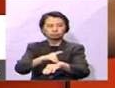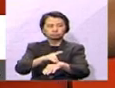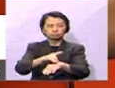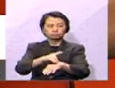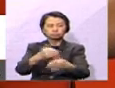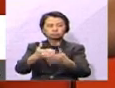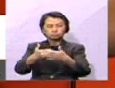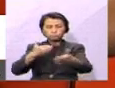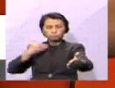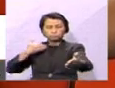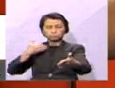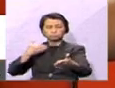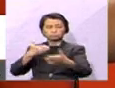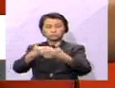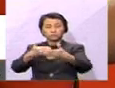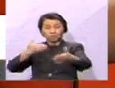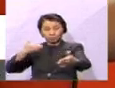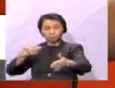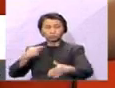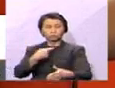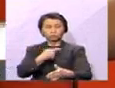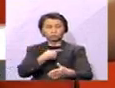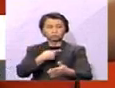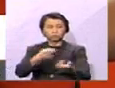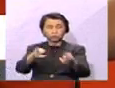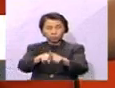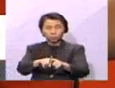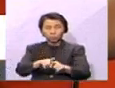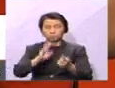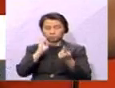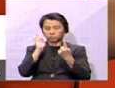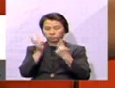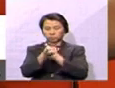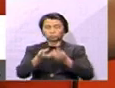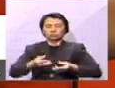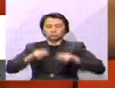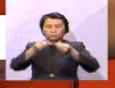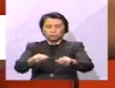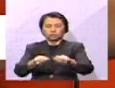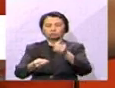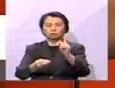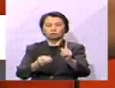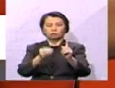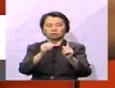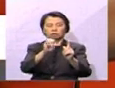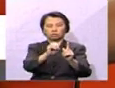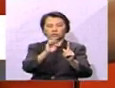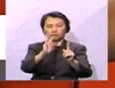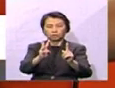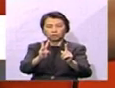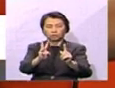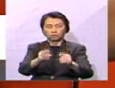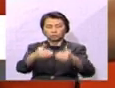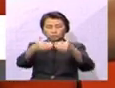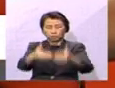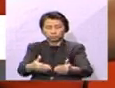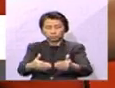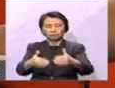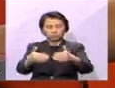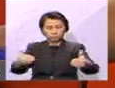dan sebelum itu JKM sebelum kita berlaku bencana JKM telah membekalkan kepada 116 pakalan hadapan bagi